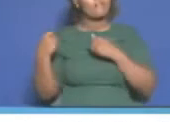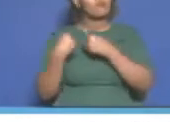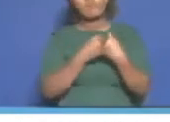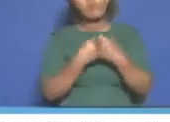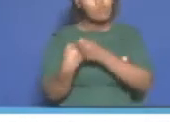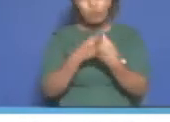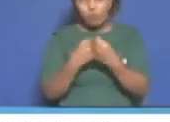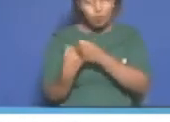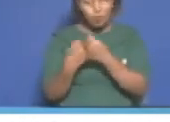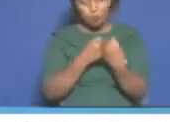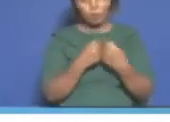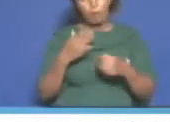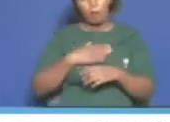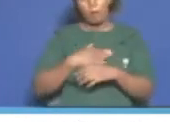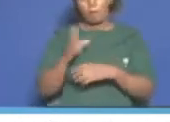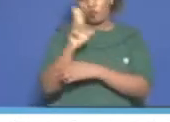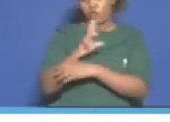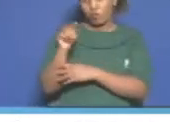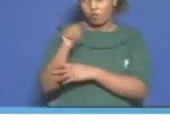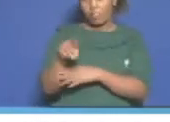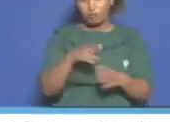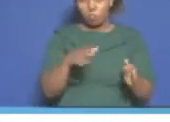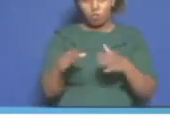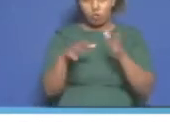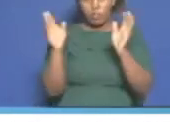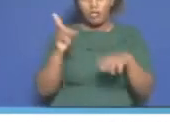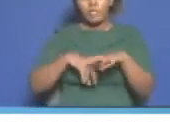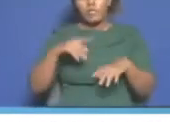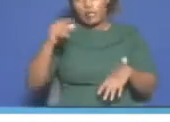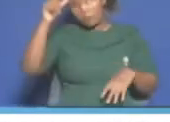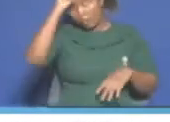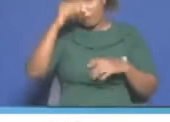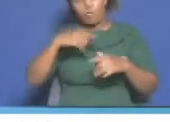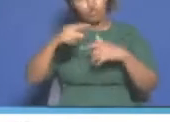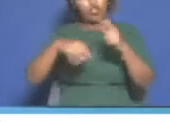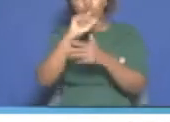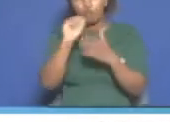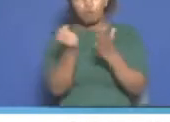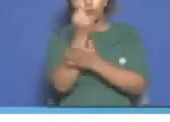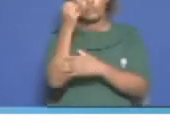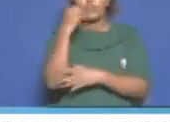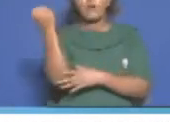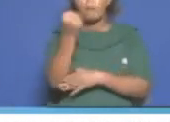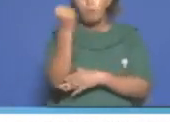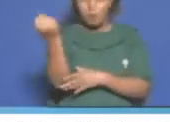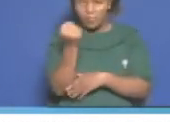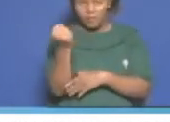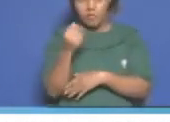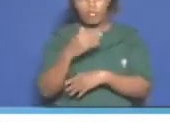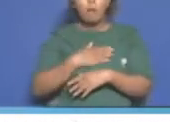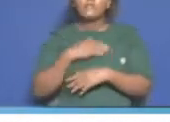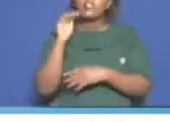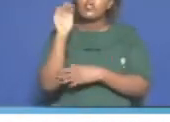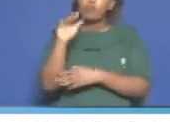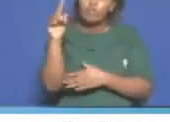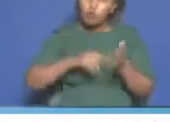Ningependa kutumia nafasi hii ya kwamba serikali inapofanya maneno yake ya kufufua kiwanda cha Mumias, ningependa kusihi vijana